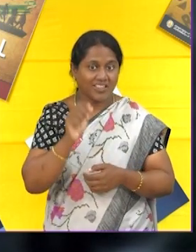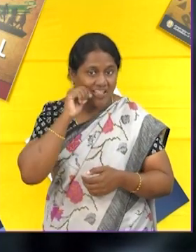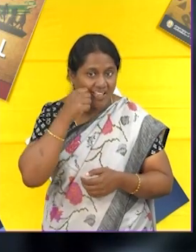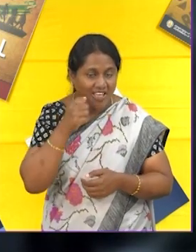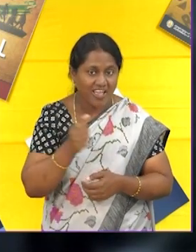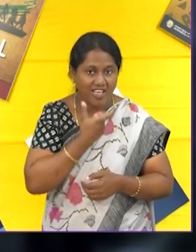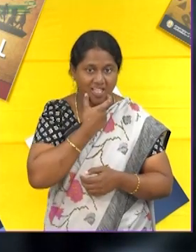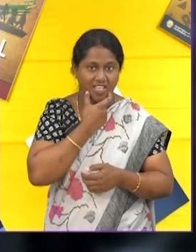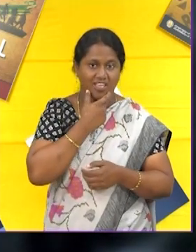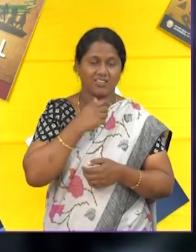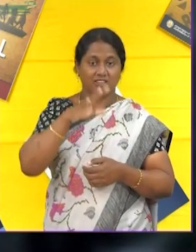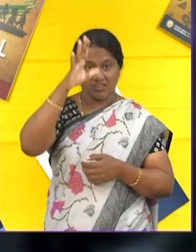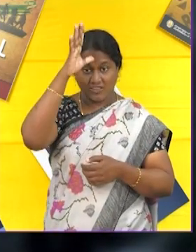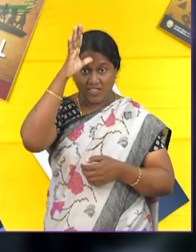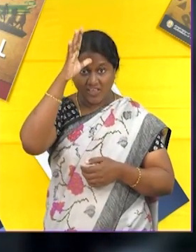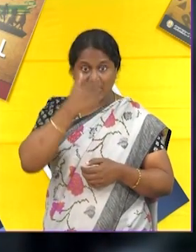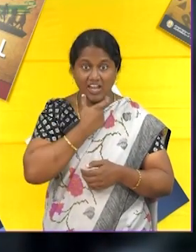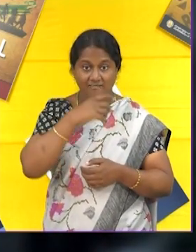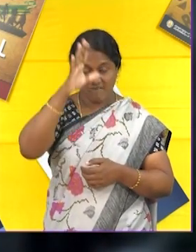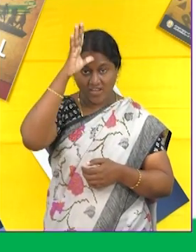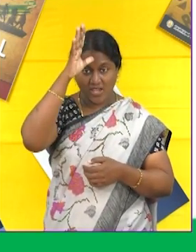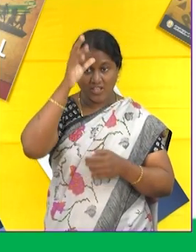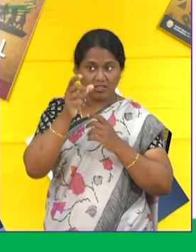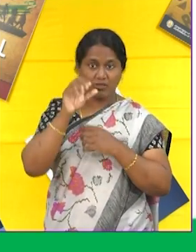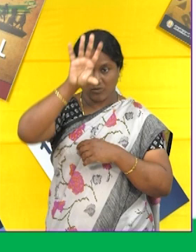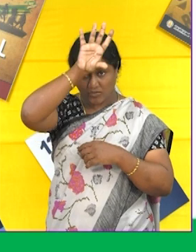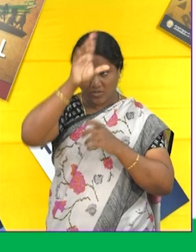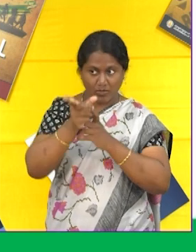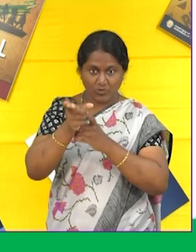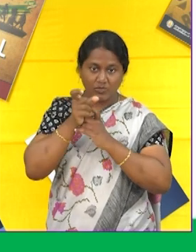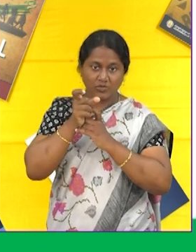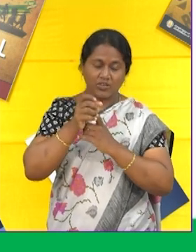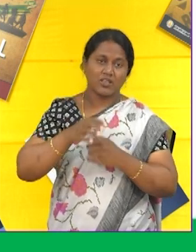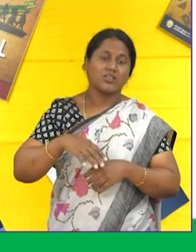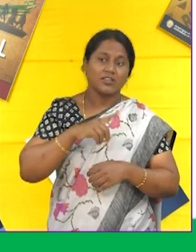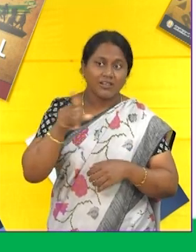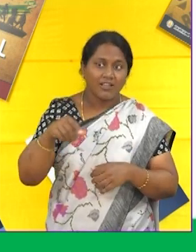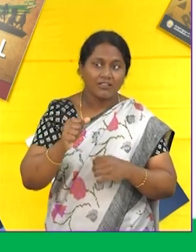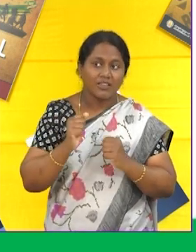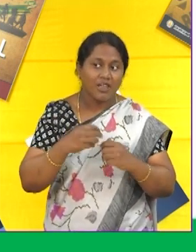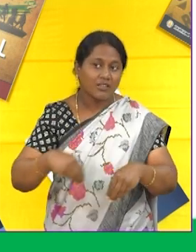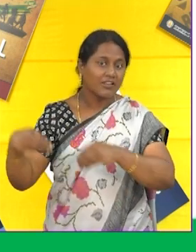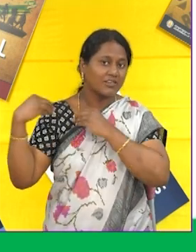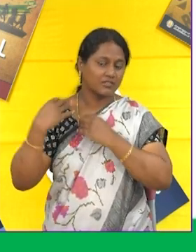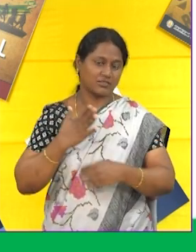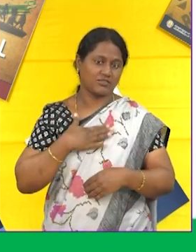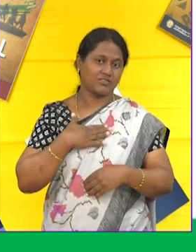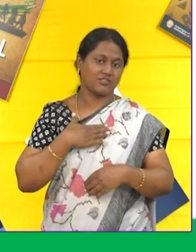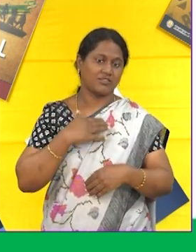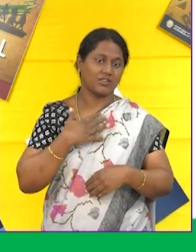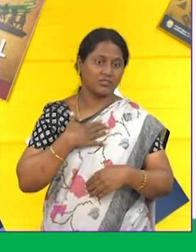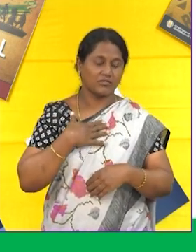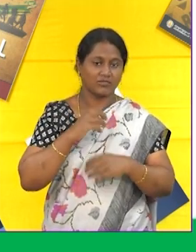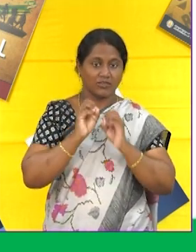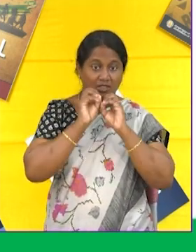தாத்தா ஒரு பேட்ரோல்மேனை சுட்டுட்டார். ஐ எம் சாரி, நான் வருந்துறேன். அதனால தான் ஐ ஹவ் செட் தட்